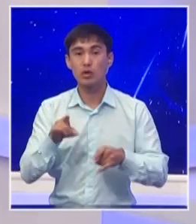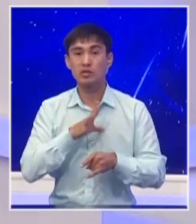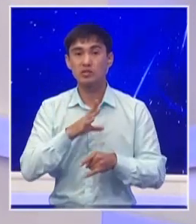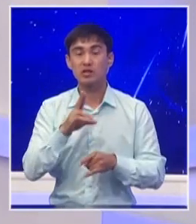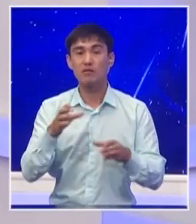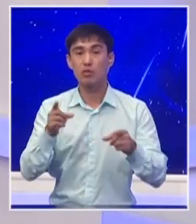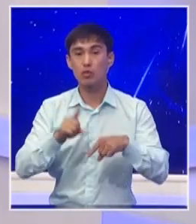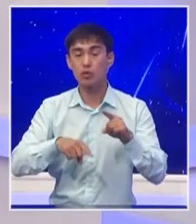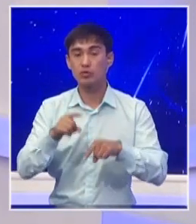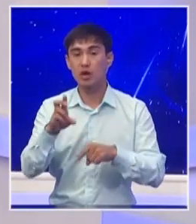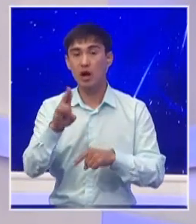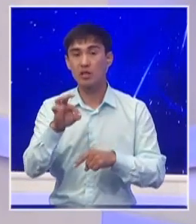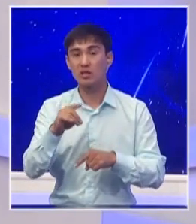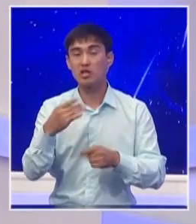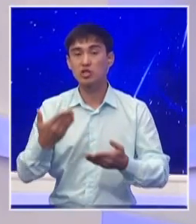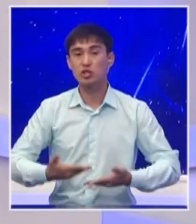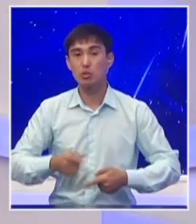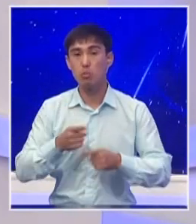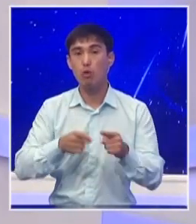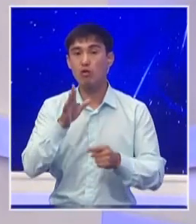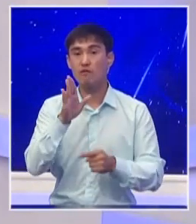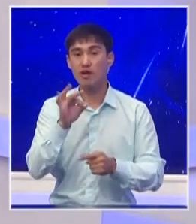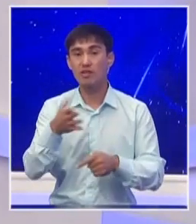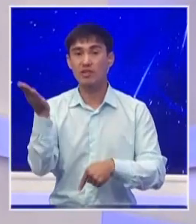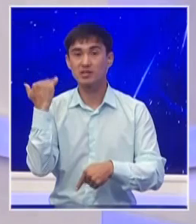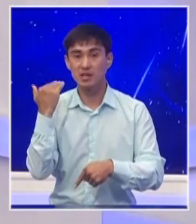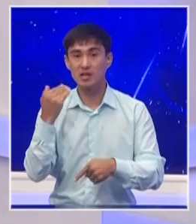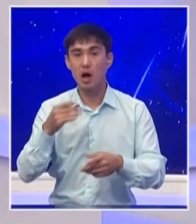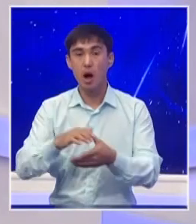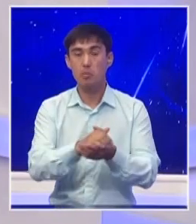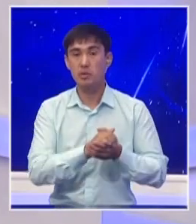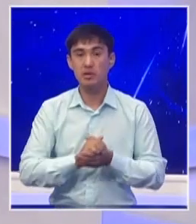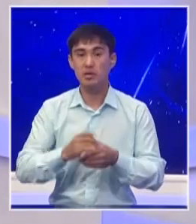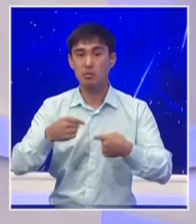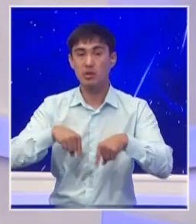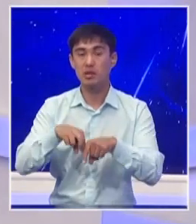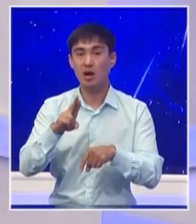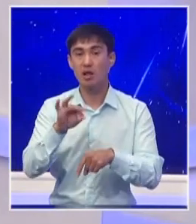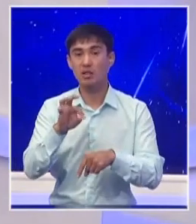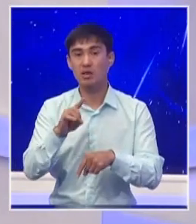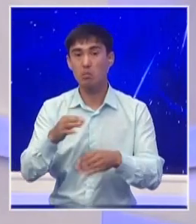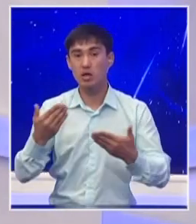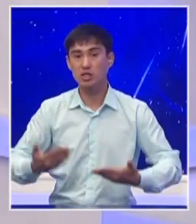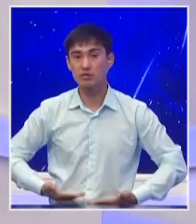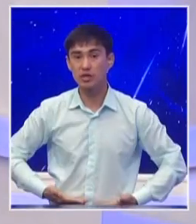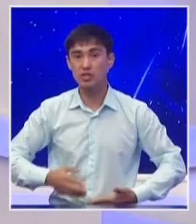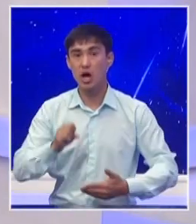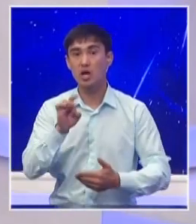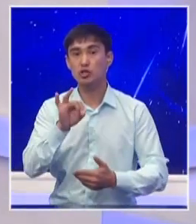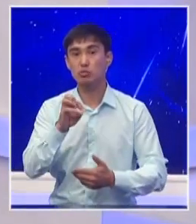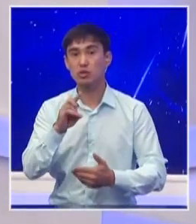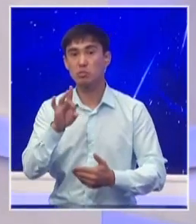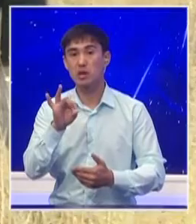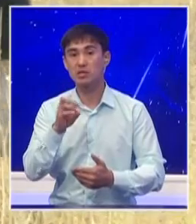краях полтора века назад. Именно под его началом были объединены племена рода Канлы, проживающие в